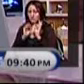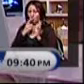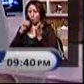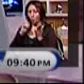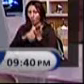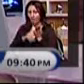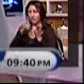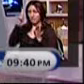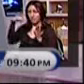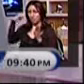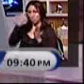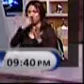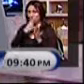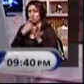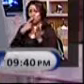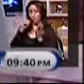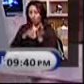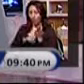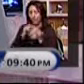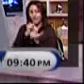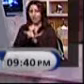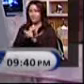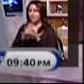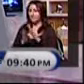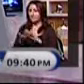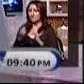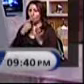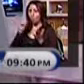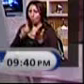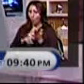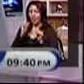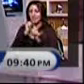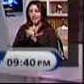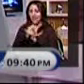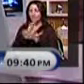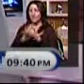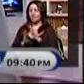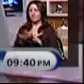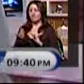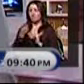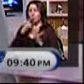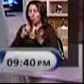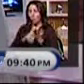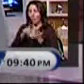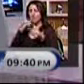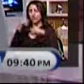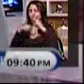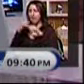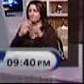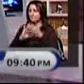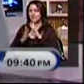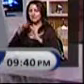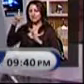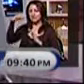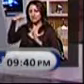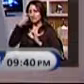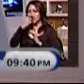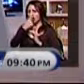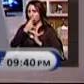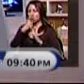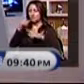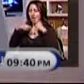نفسك. أتحدى أي بني آدم يقول لي محمد مرسي خلال هذا العام وعد أي شيء وعمله. تمام؟ في سؤال جاي لك على